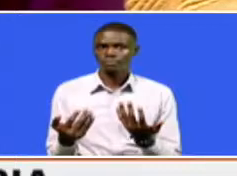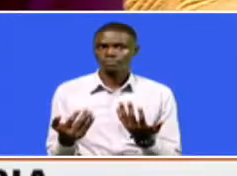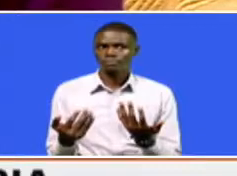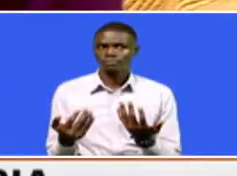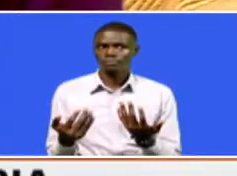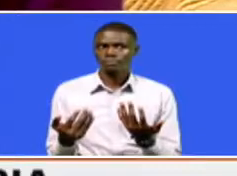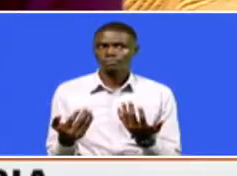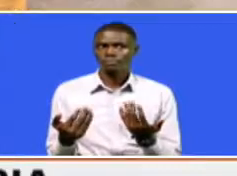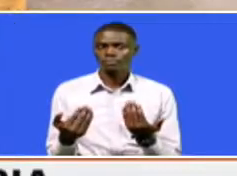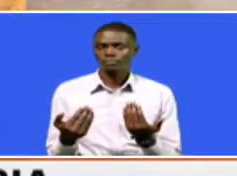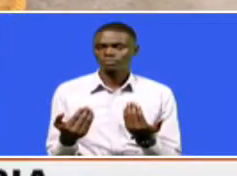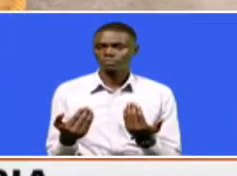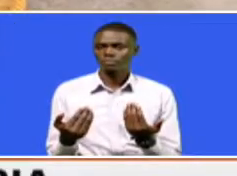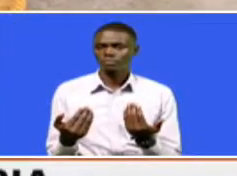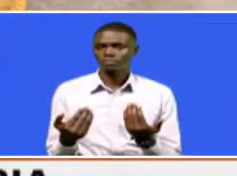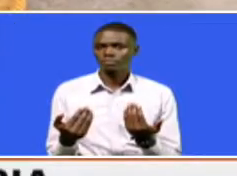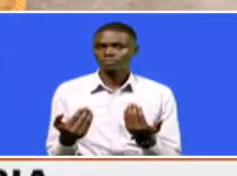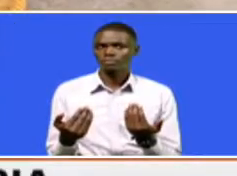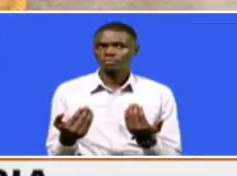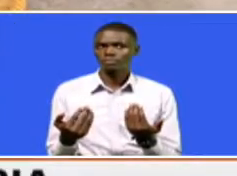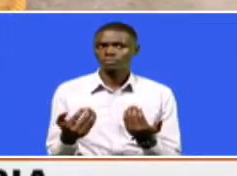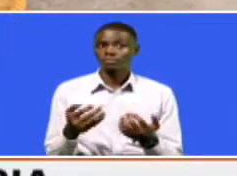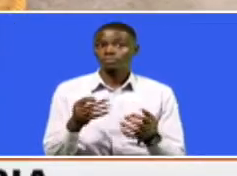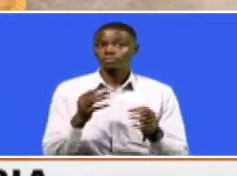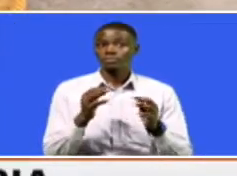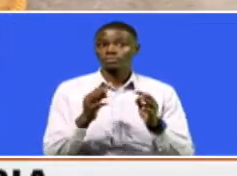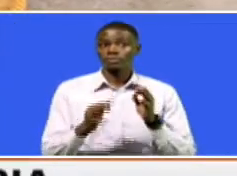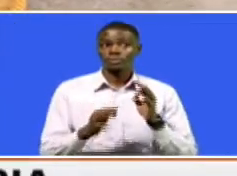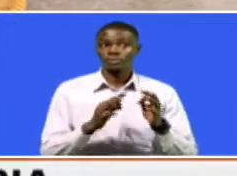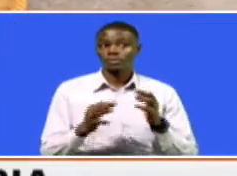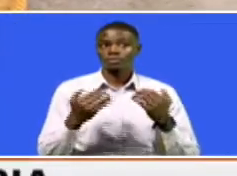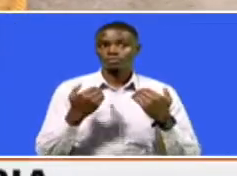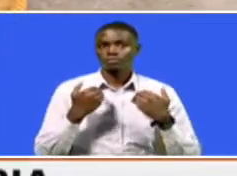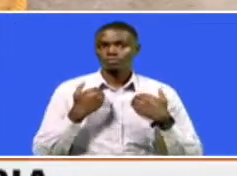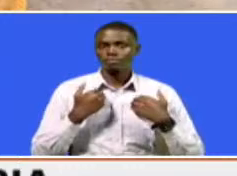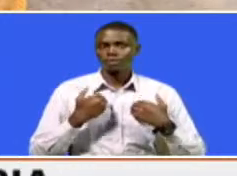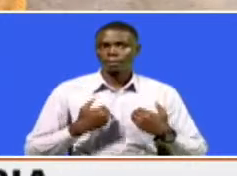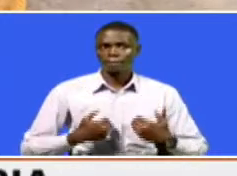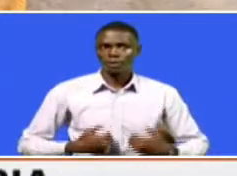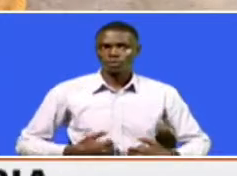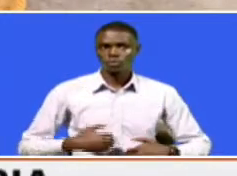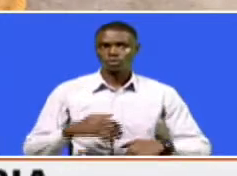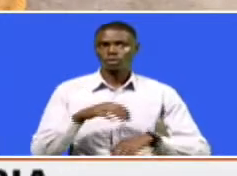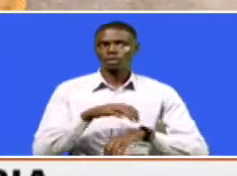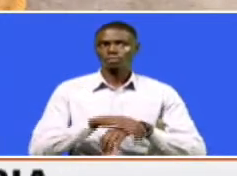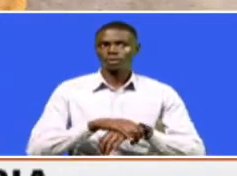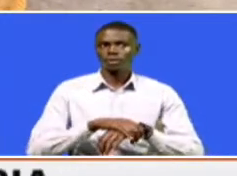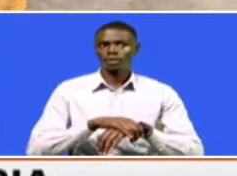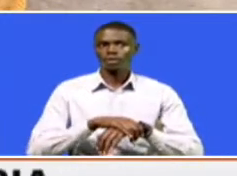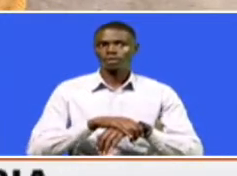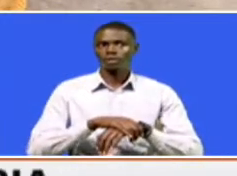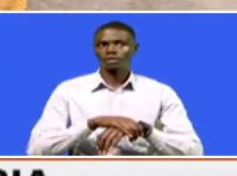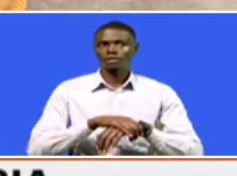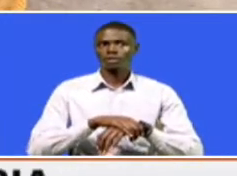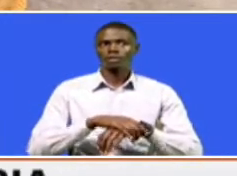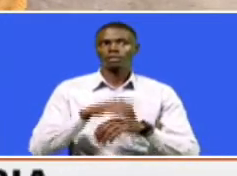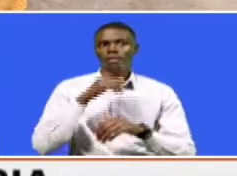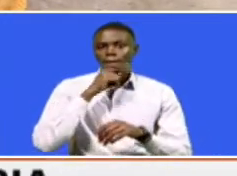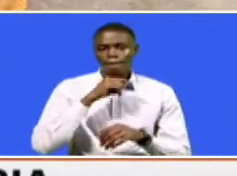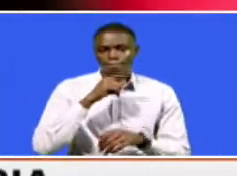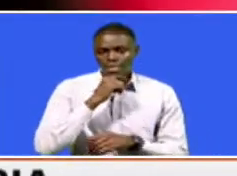mtu kiorela, na kama hata mtu amepata mtu rafiki, usiende na yeye bila